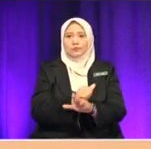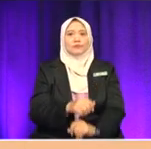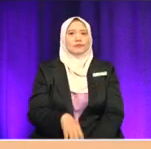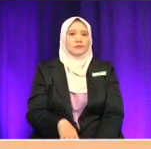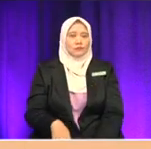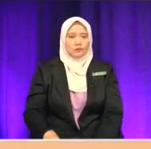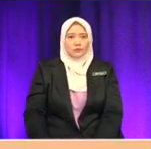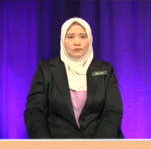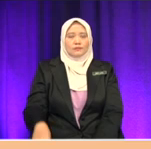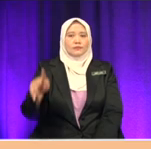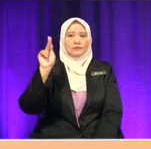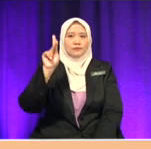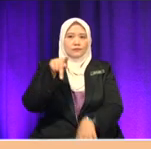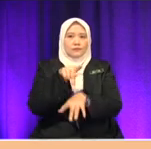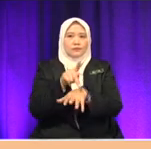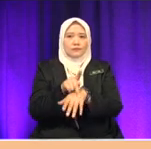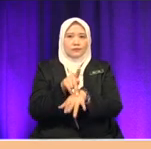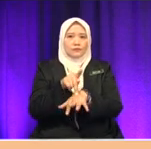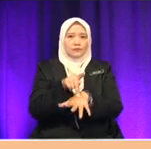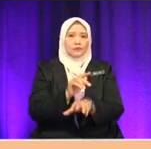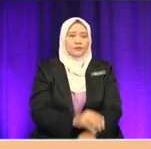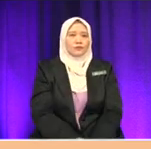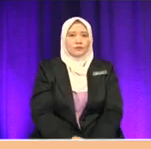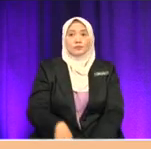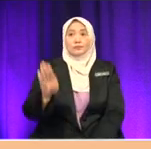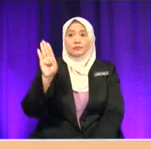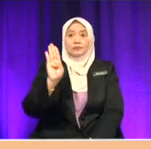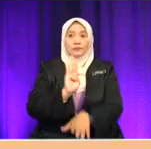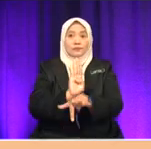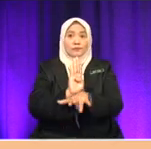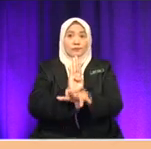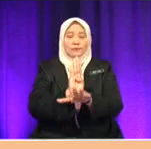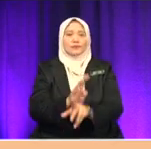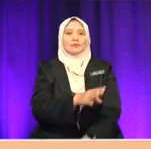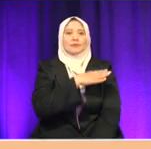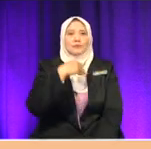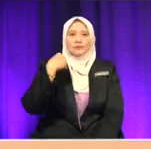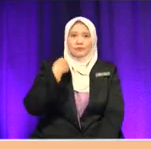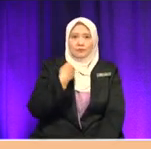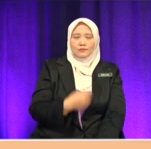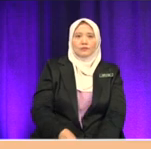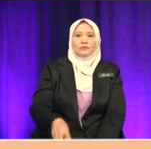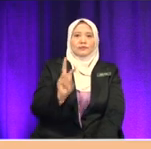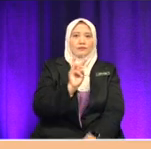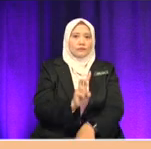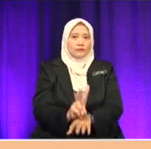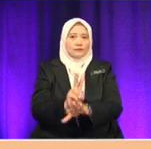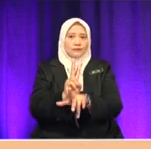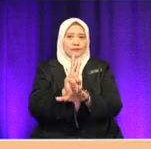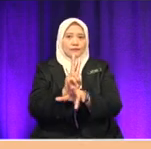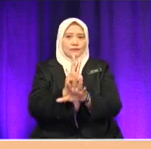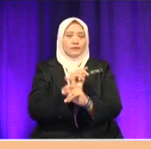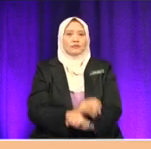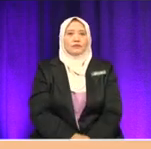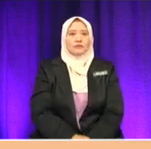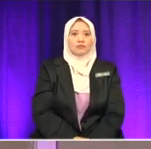adalah protozoa, kelas yang keempat adalah bakteria, kelas yang kelima adalah virus. Jadi cikgu nak ajar tips